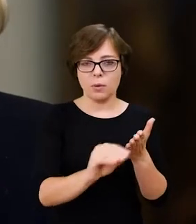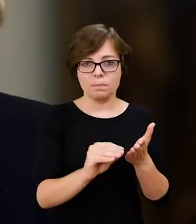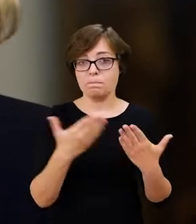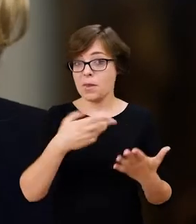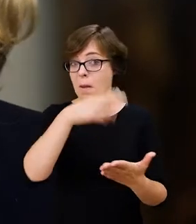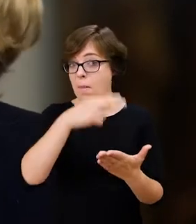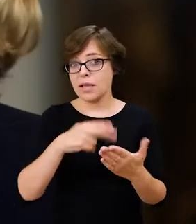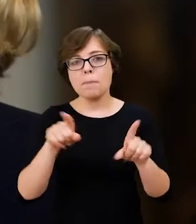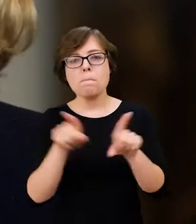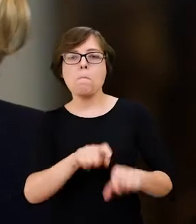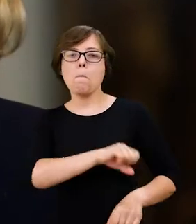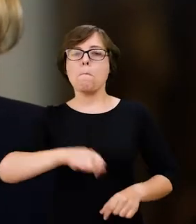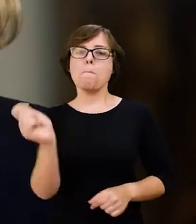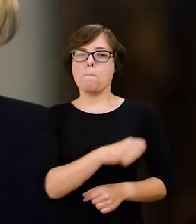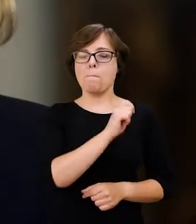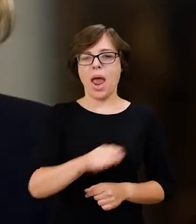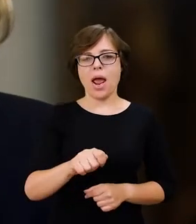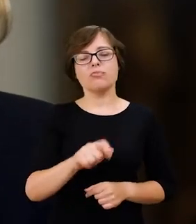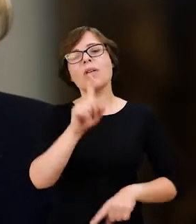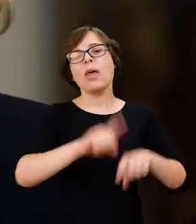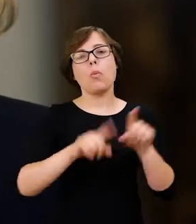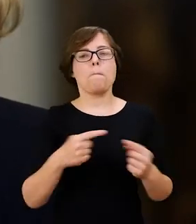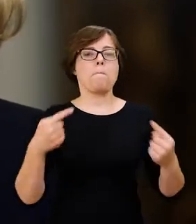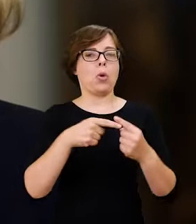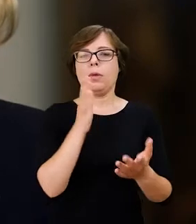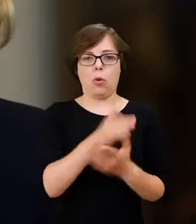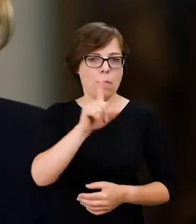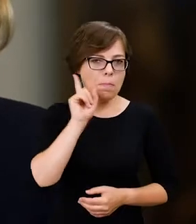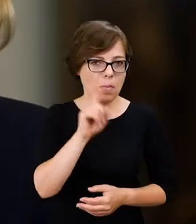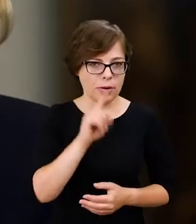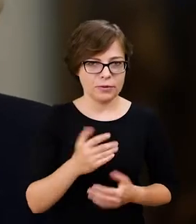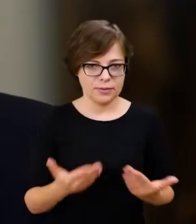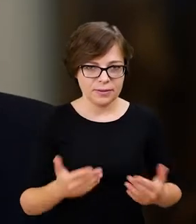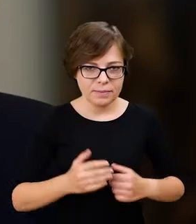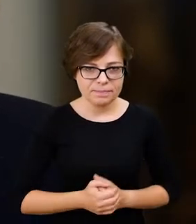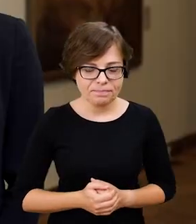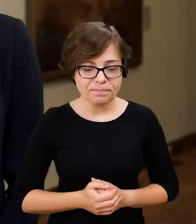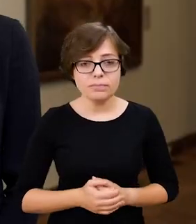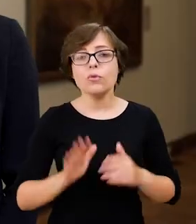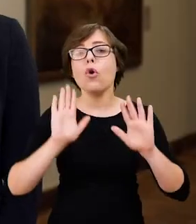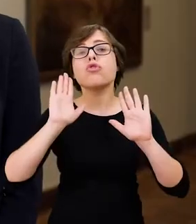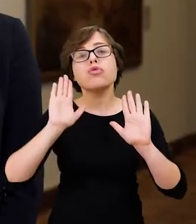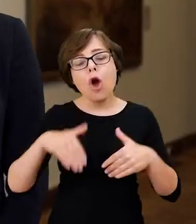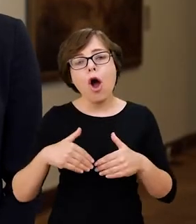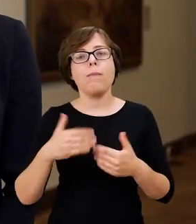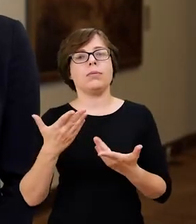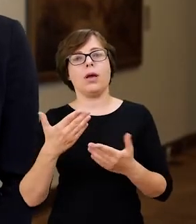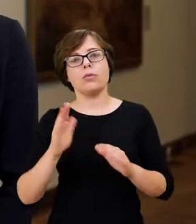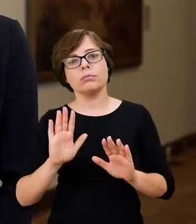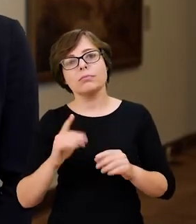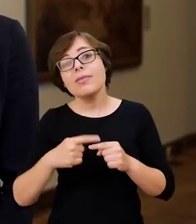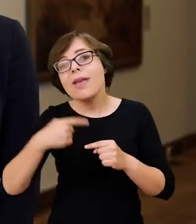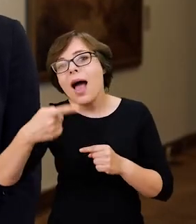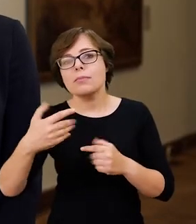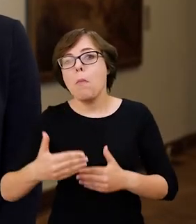miecz, niejako na mocy natury, przypisany był wyłącznie mężczyznom. Dopiero kolejne